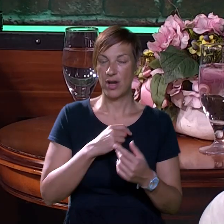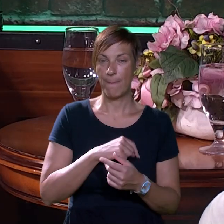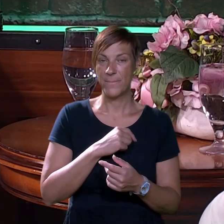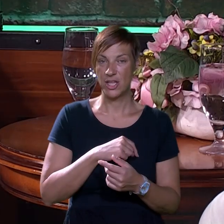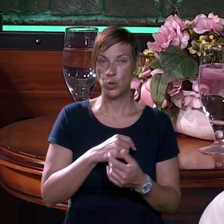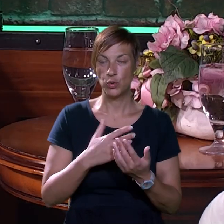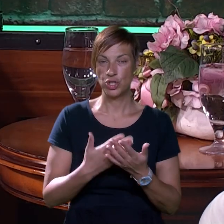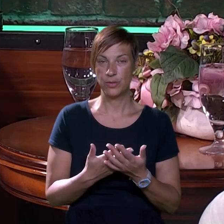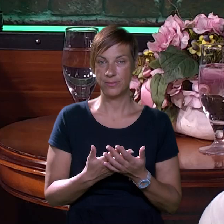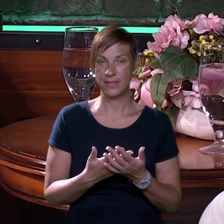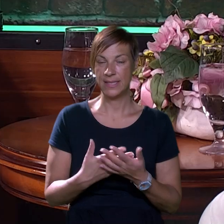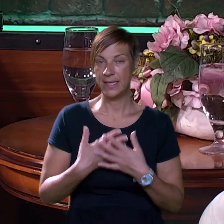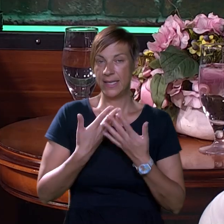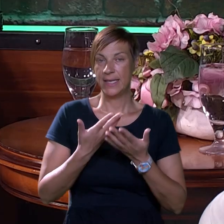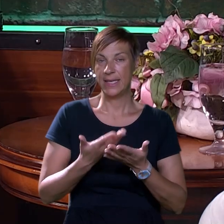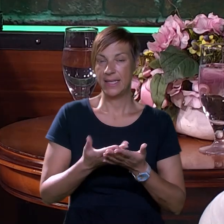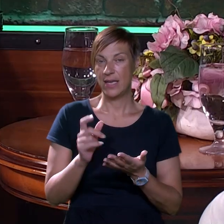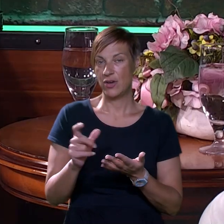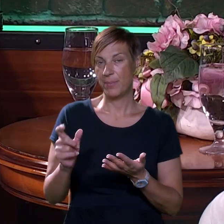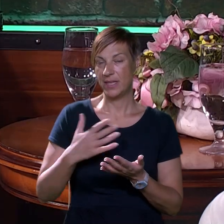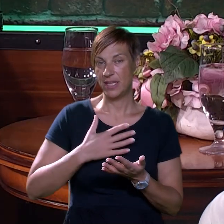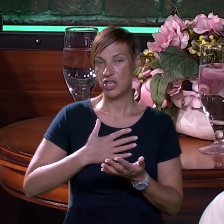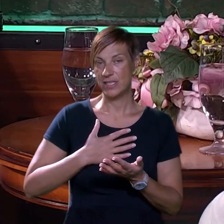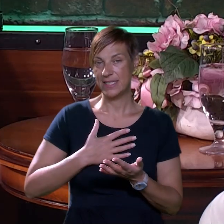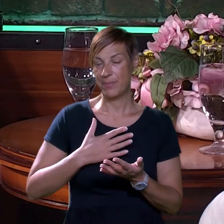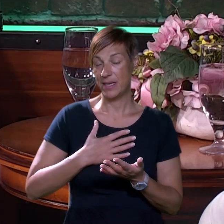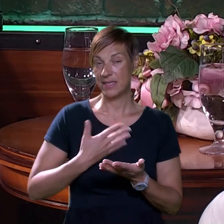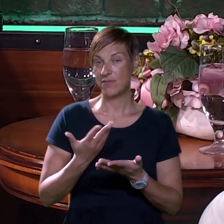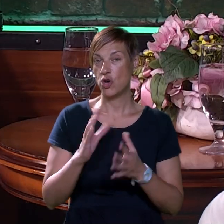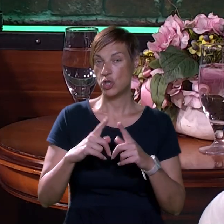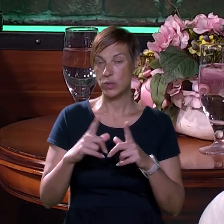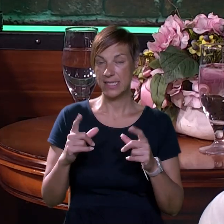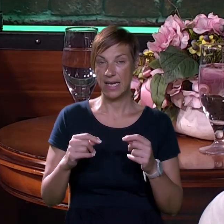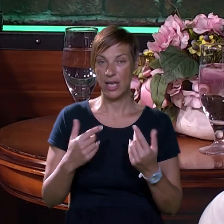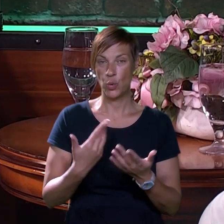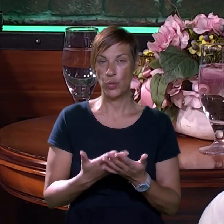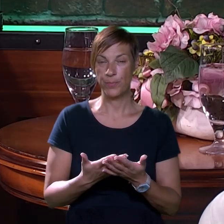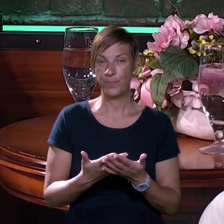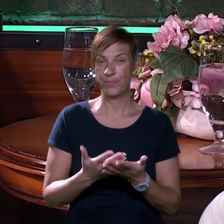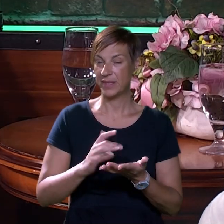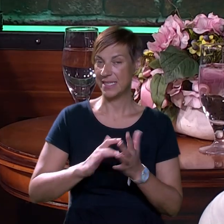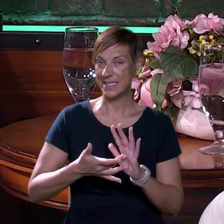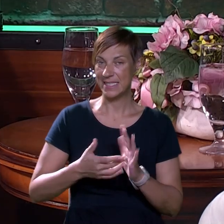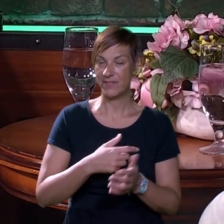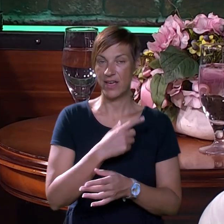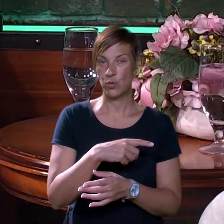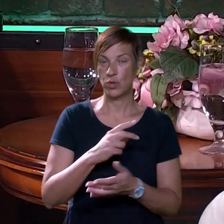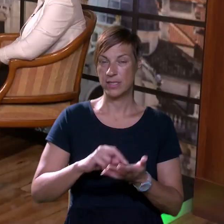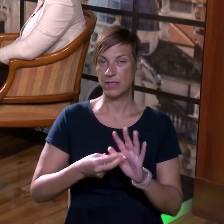tu dušu i dao nam je taj dio sebe. Stvorio nas je na svoju sliku. I za